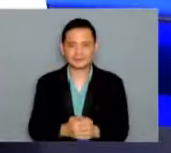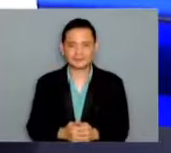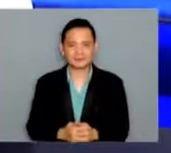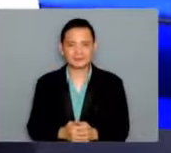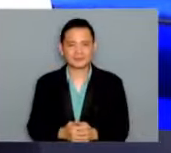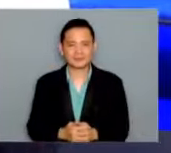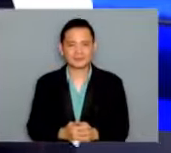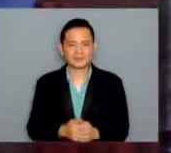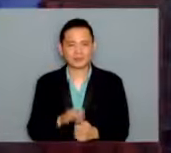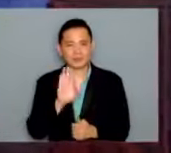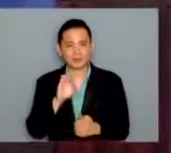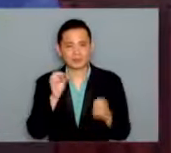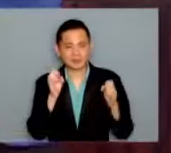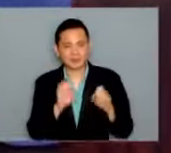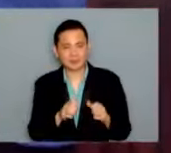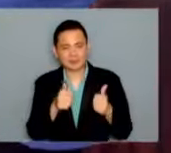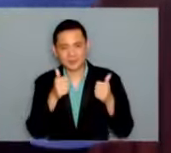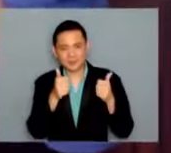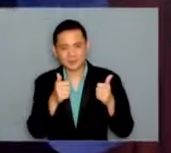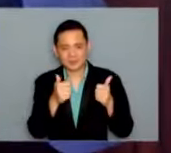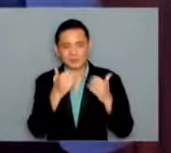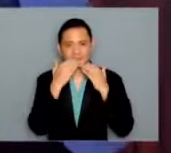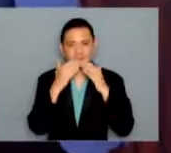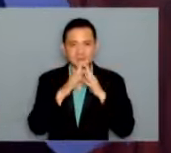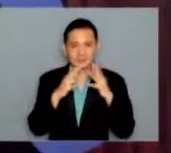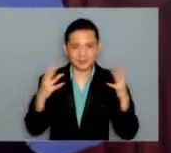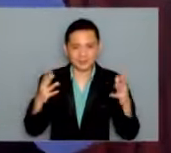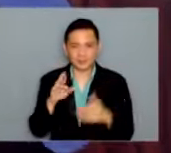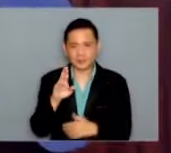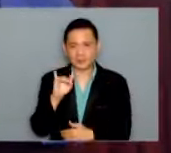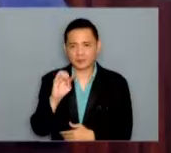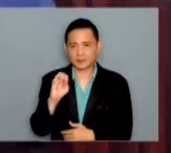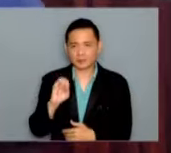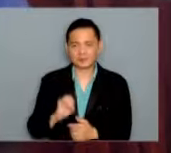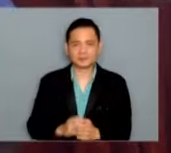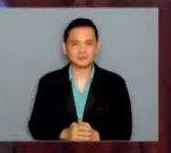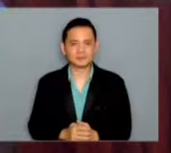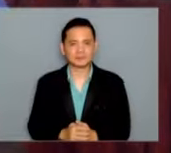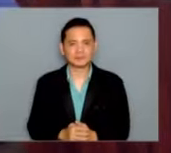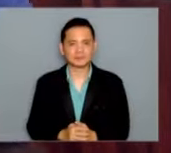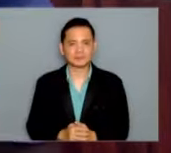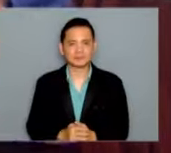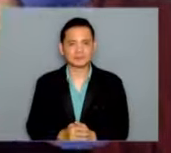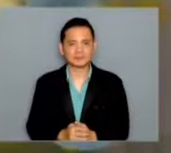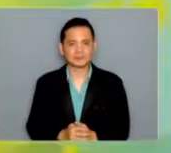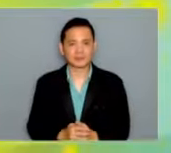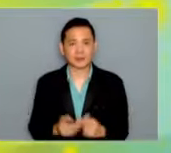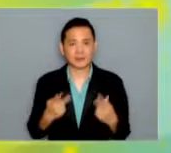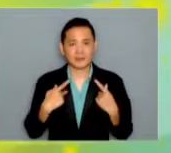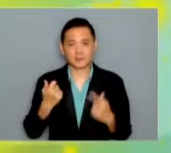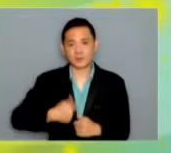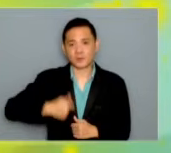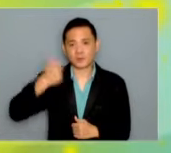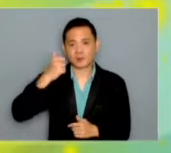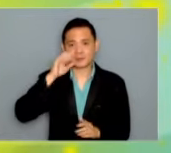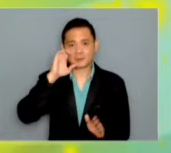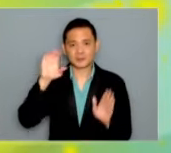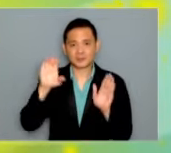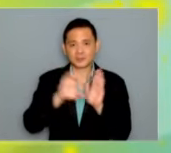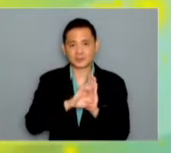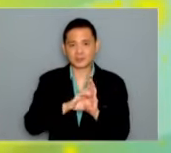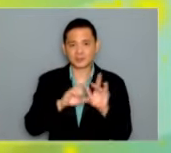events. Pa-good luck sa inyo, Coach Rio de la Cruz. Thank you. At ngayon po, may nanalo na sa ating Kagumoka Ko Selfie